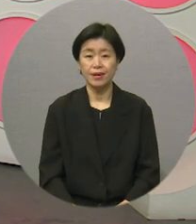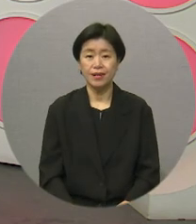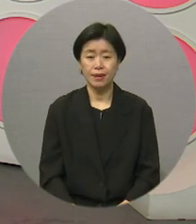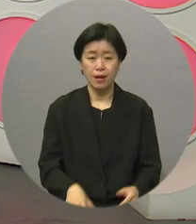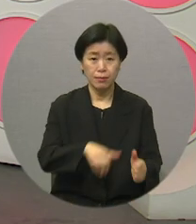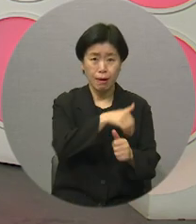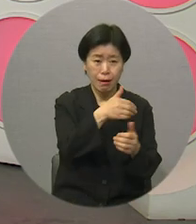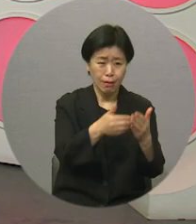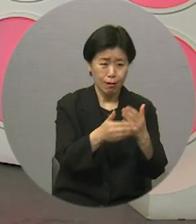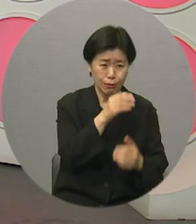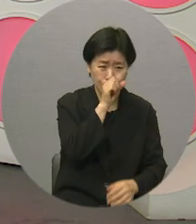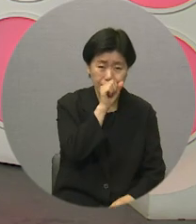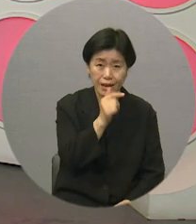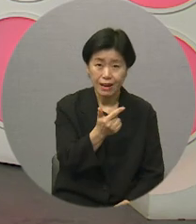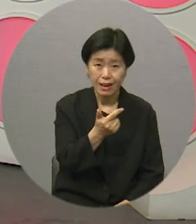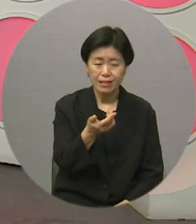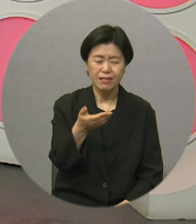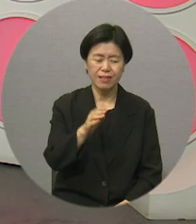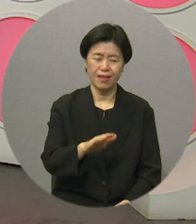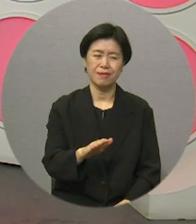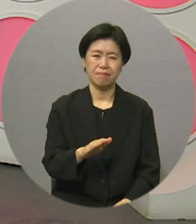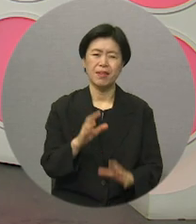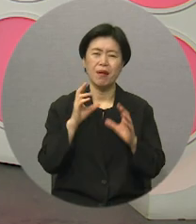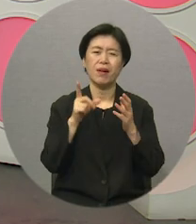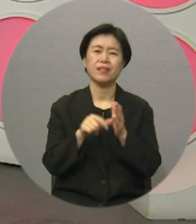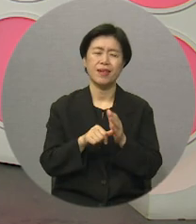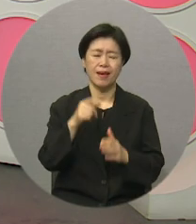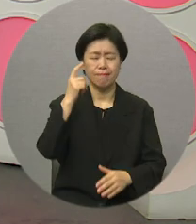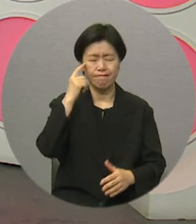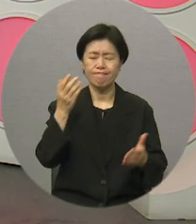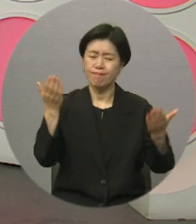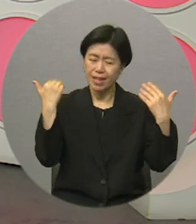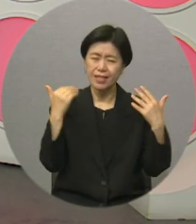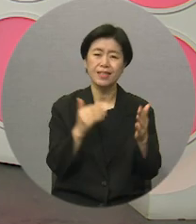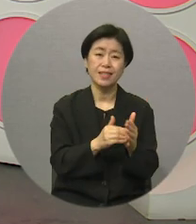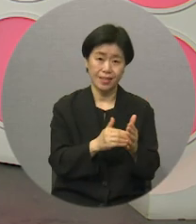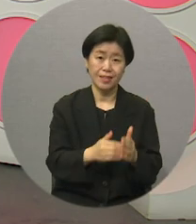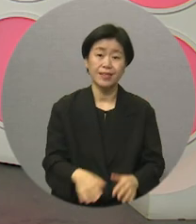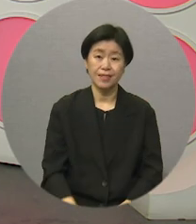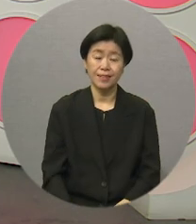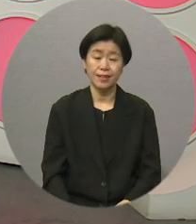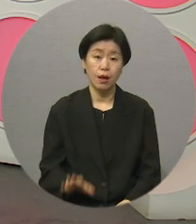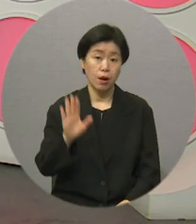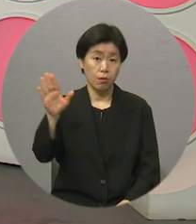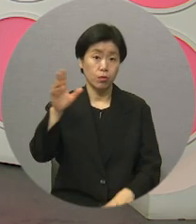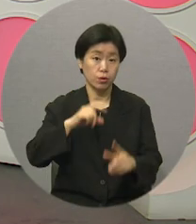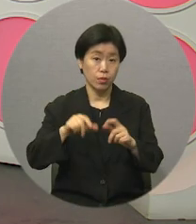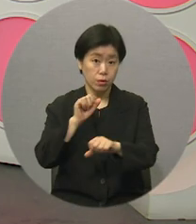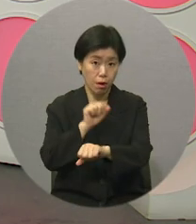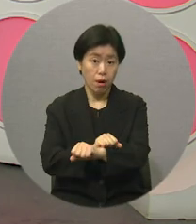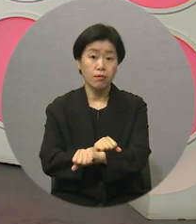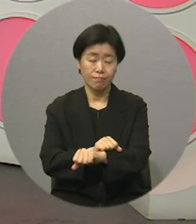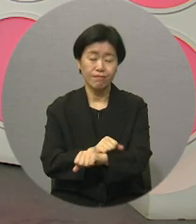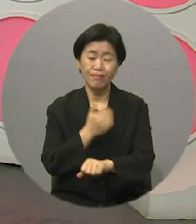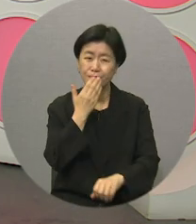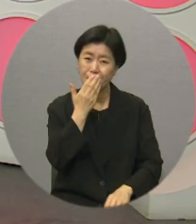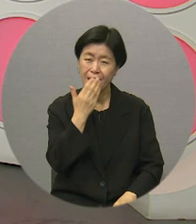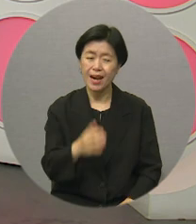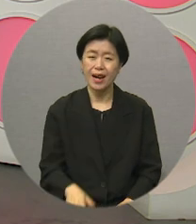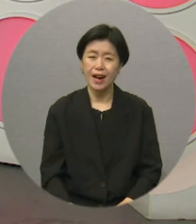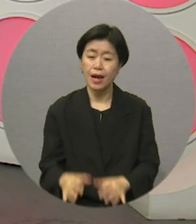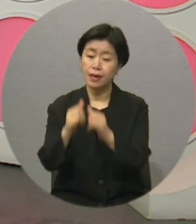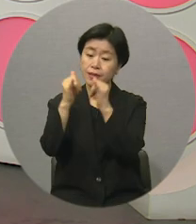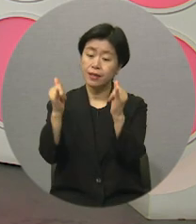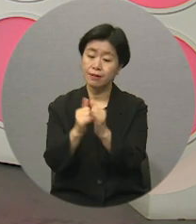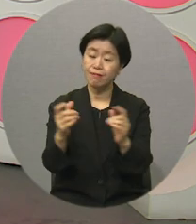않은 경험을 했더라도 또 어릴 때 얘기고 그걸 반성하고 좀 더 잘 살아간다면 에? 저희 사회에서 많은